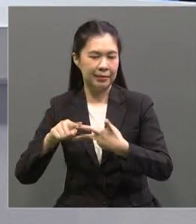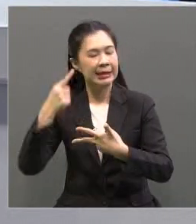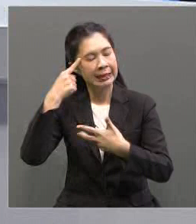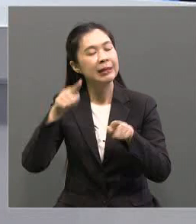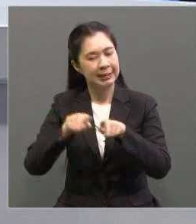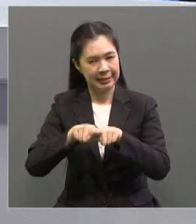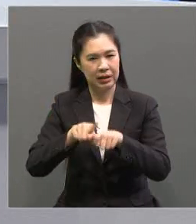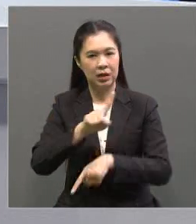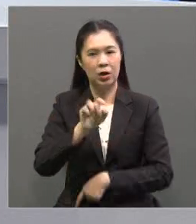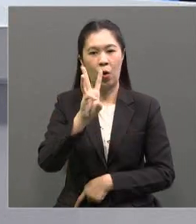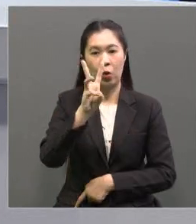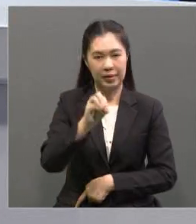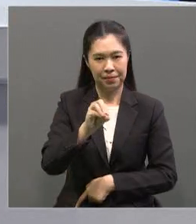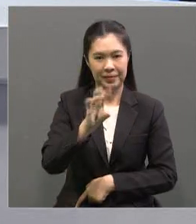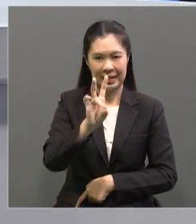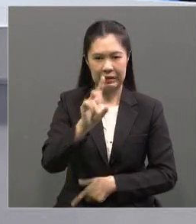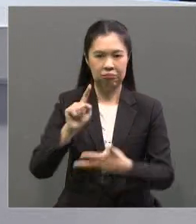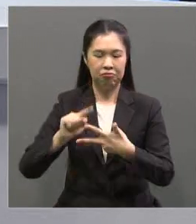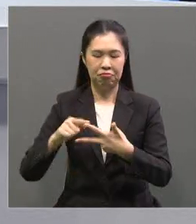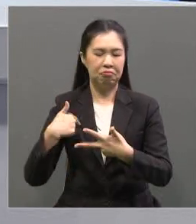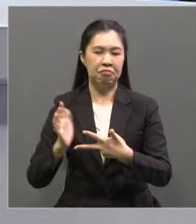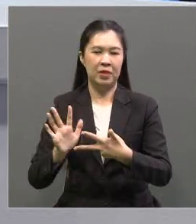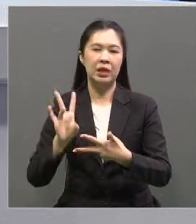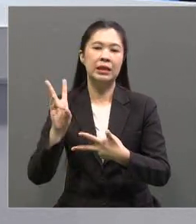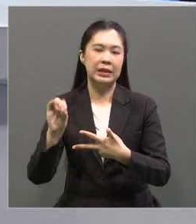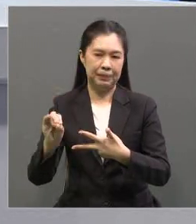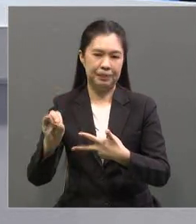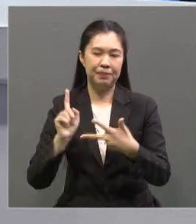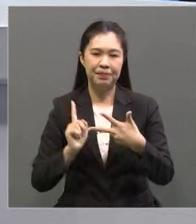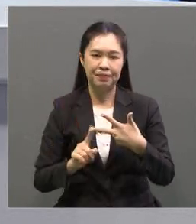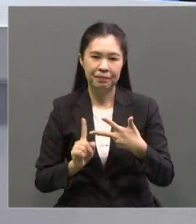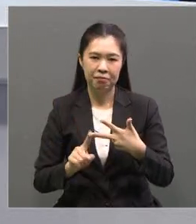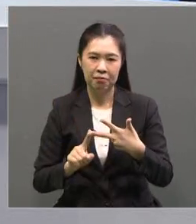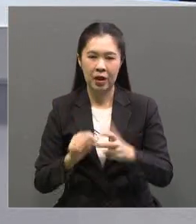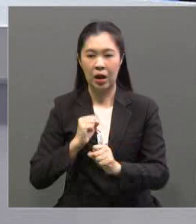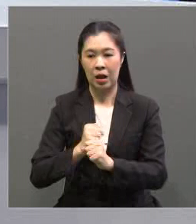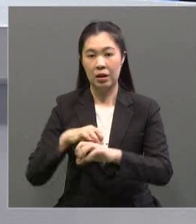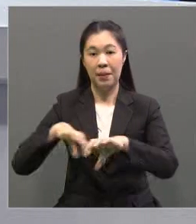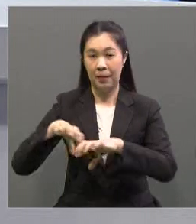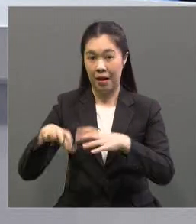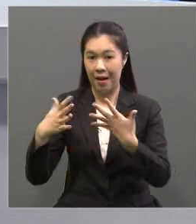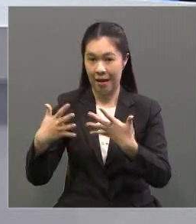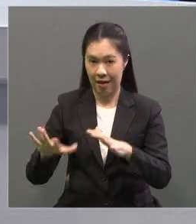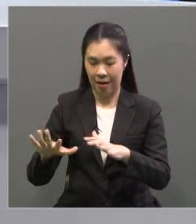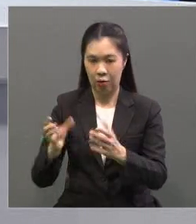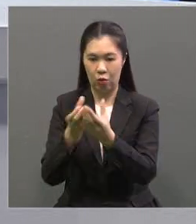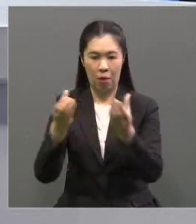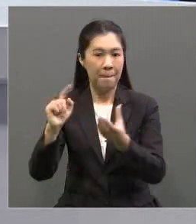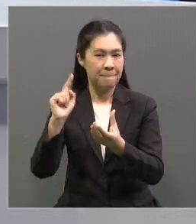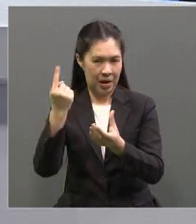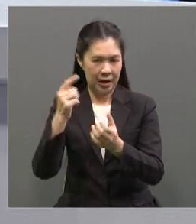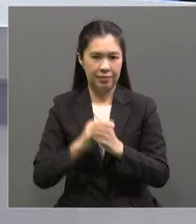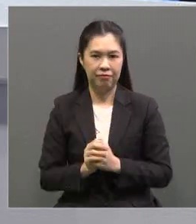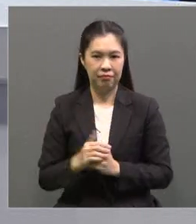เห็นด้วยเนี่ย167คนไม่เห็นด้วย70คนนะ คะ และหากมีการจัดทำประชามติเรื่องการจัดทำรัฐธรรมนูญฉบับ